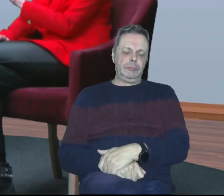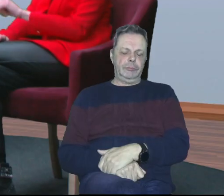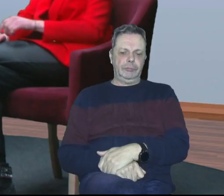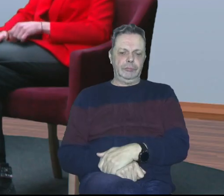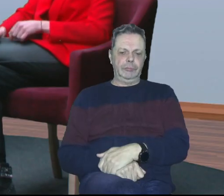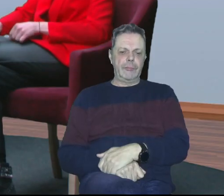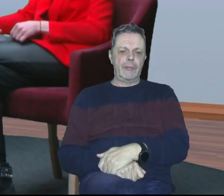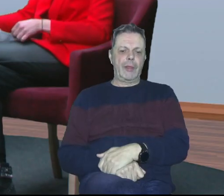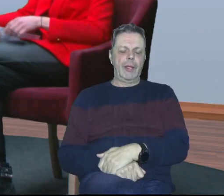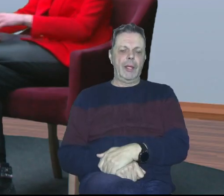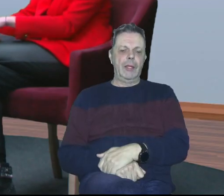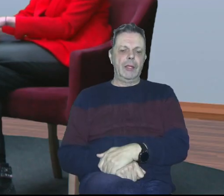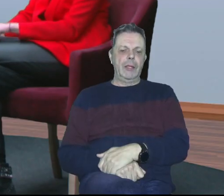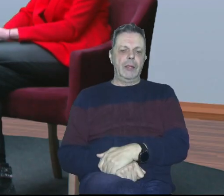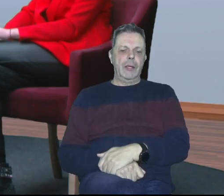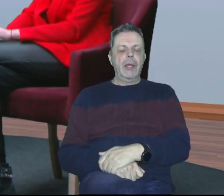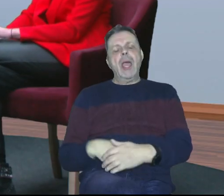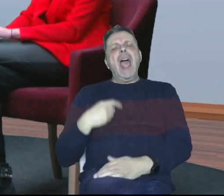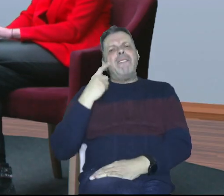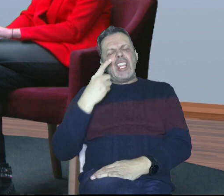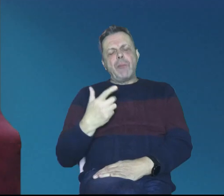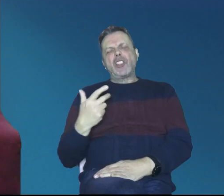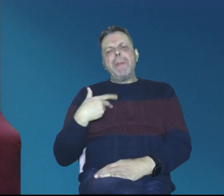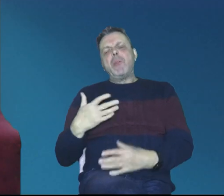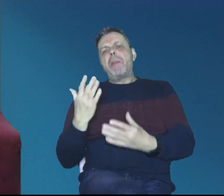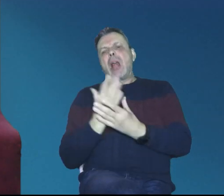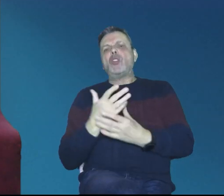sigurna na zajedništvo, tako da ćemo mi daleko dogurati. Eto, tako